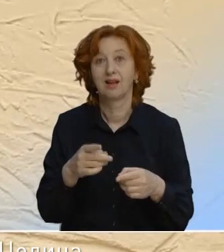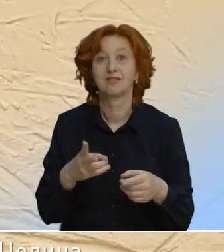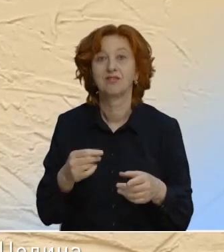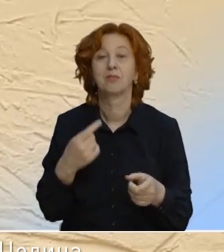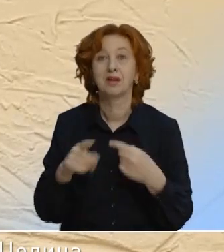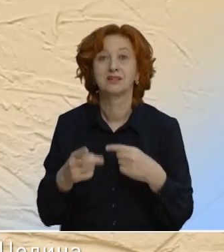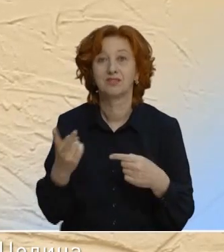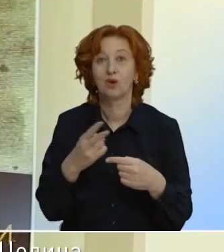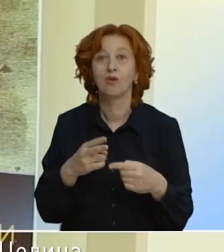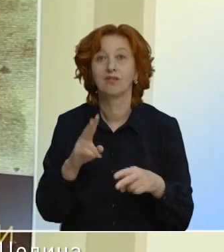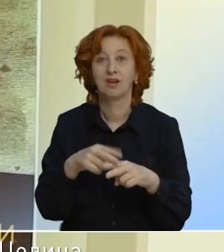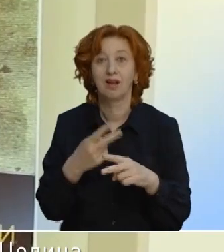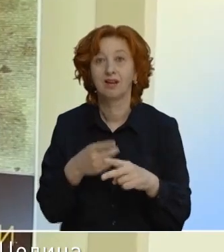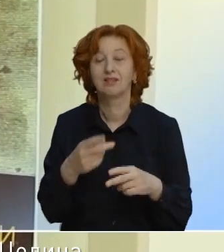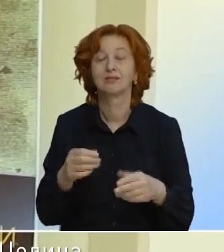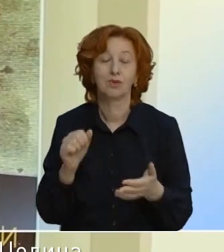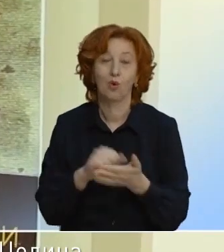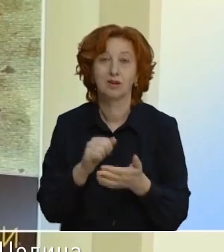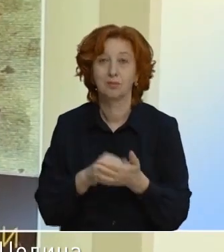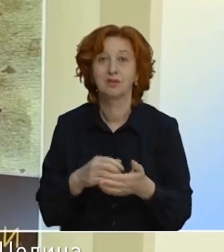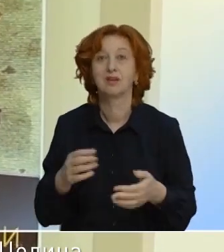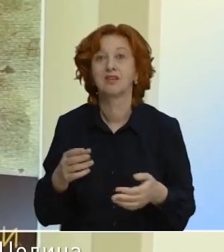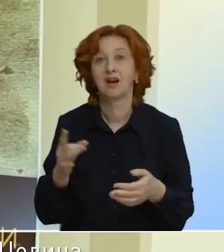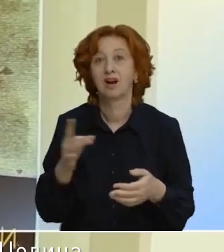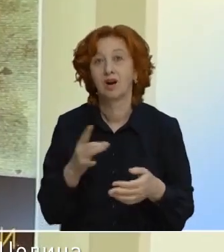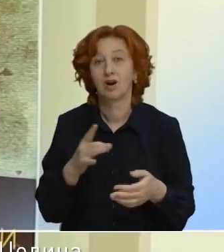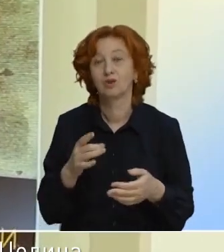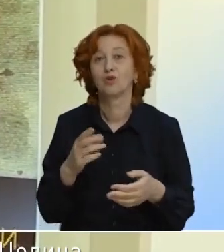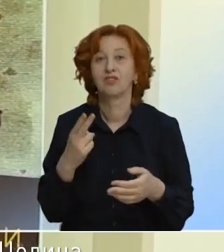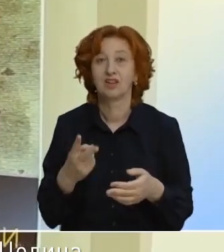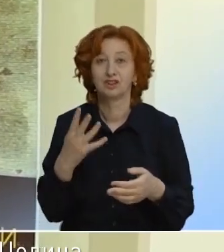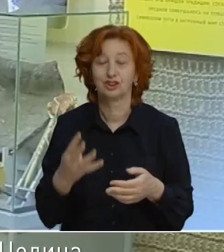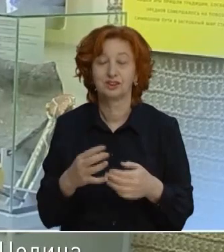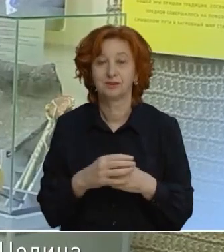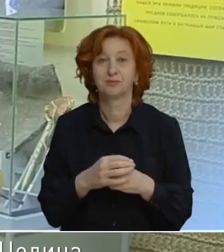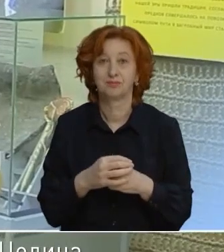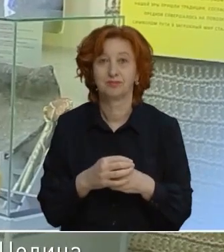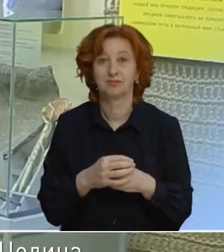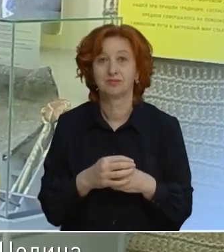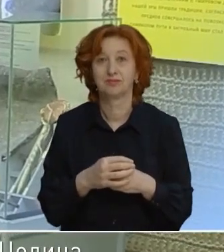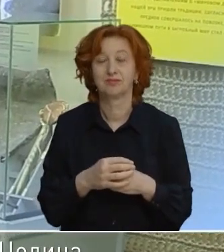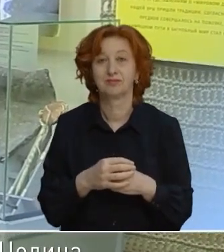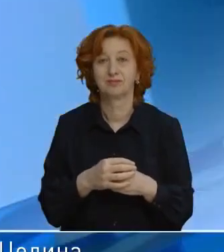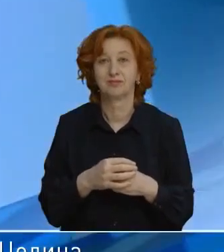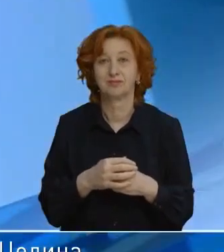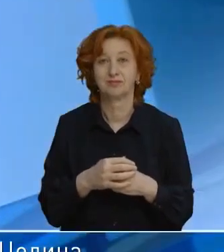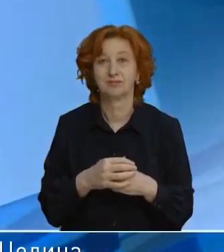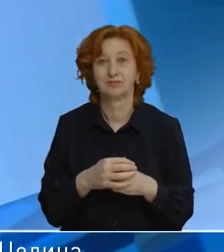новых выставок. Владимир Карловский, Валерия Дорошенко, Александр Кучец, Дон 24, хутор Недвиговка, Мясниковский район.